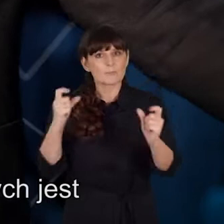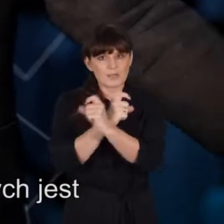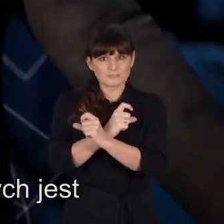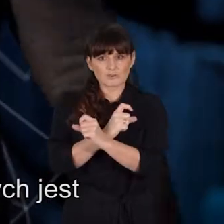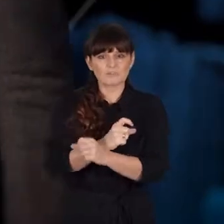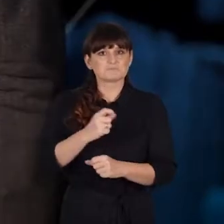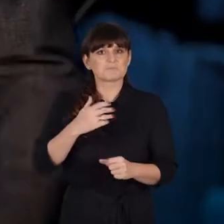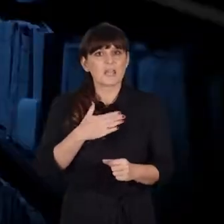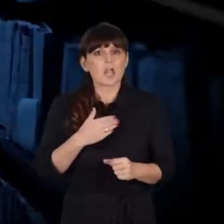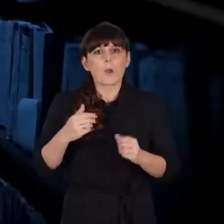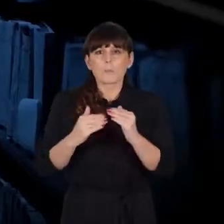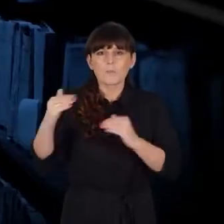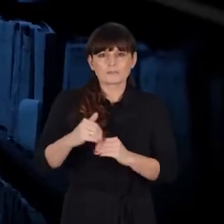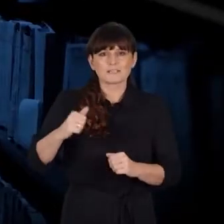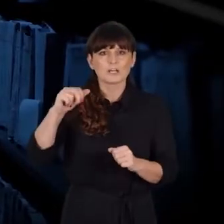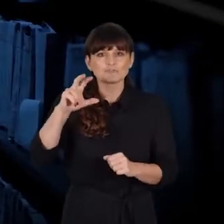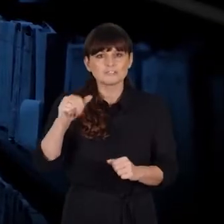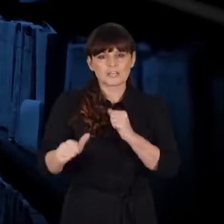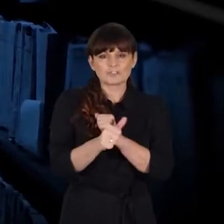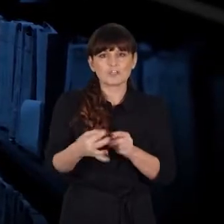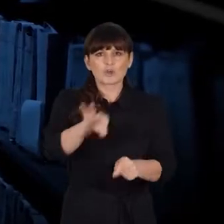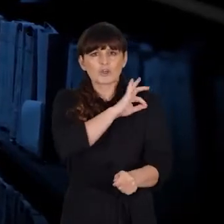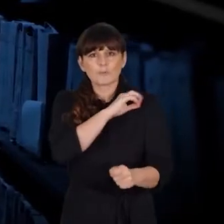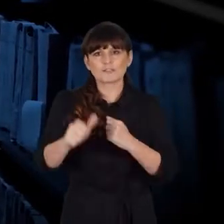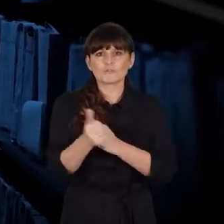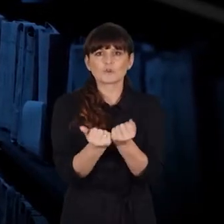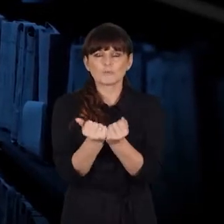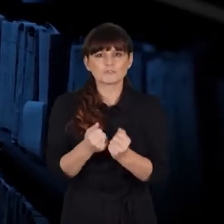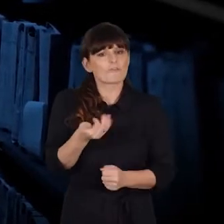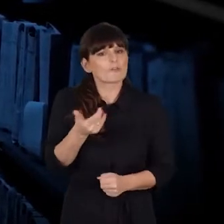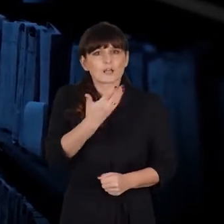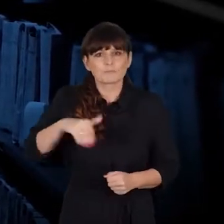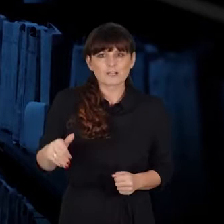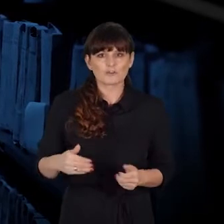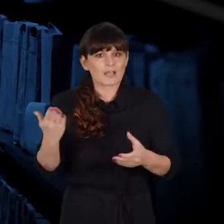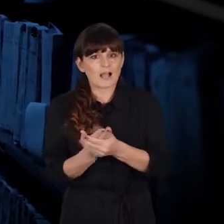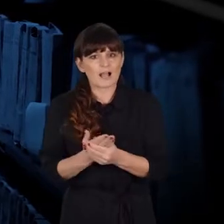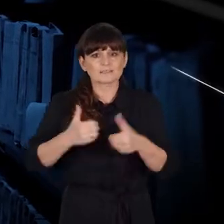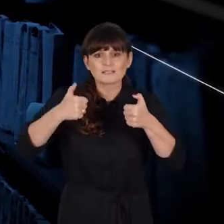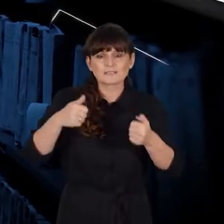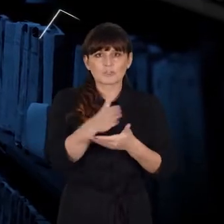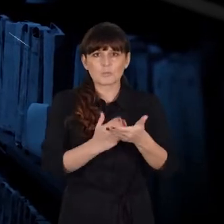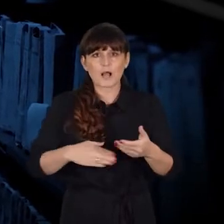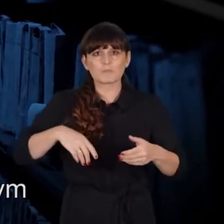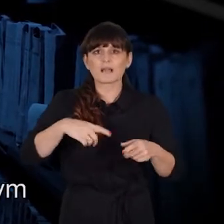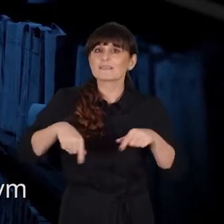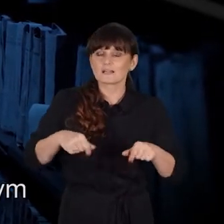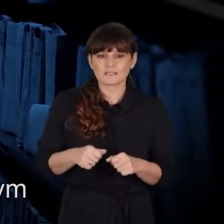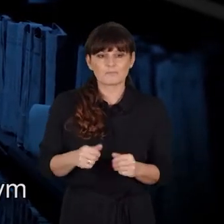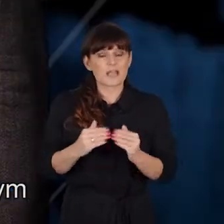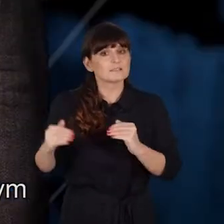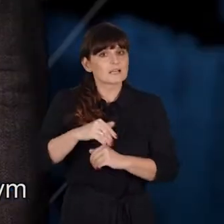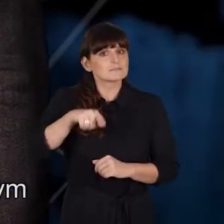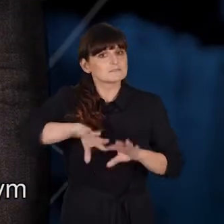państwowych zgromadzonych jest ponad 360 km archiwaliów. To miliony akt, zdjęć, map i nagrań. Nad